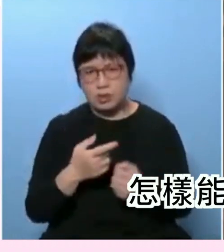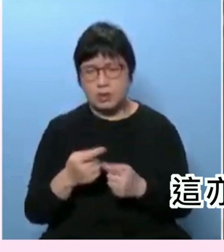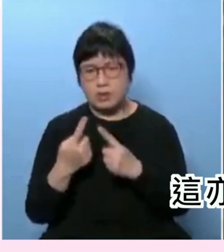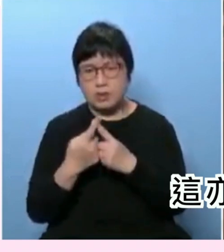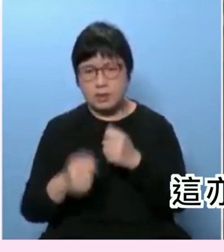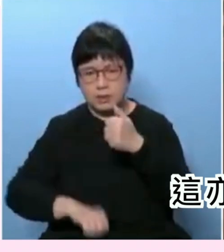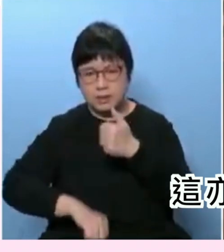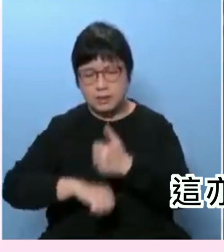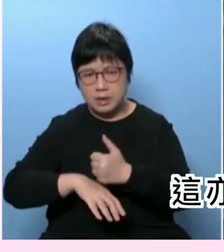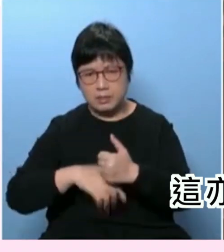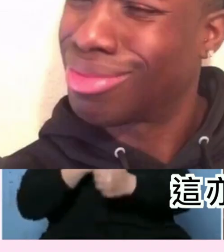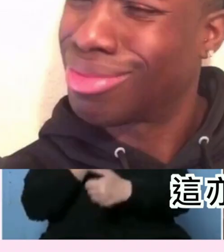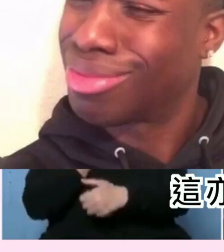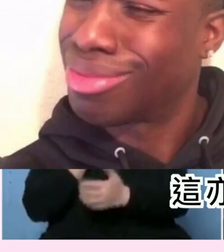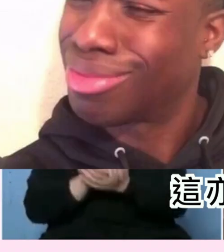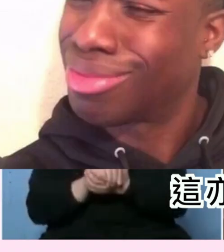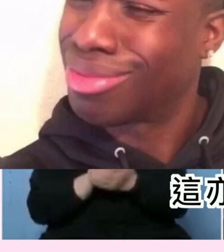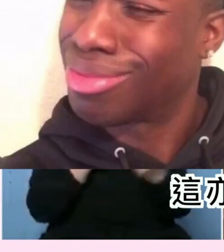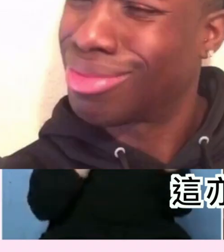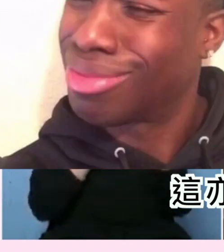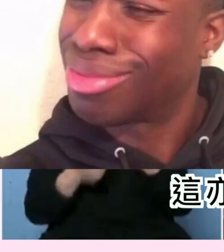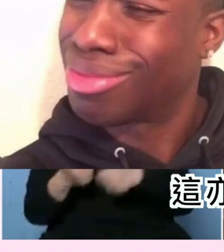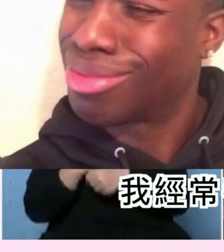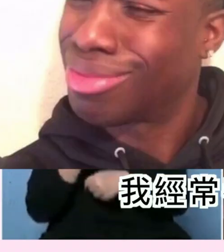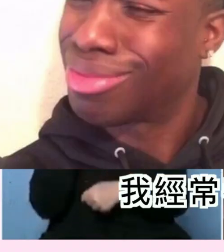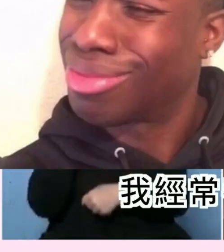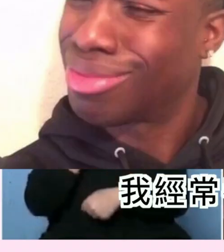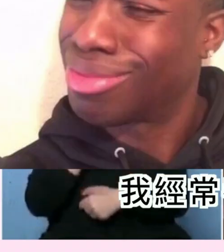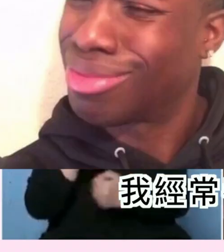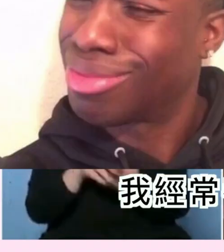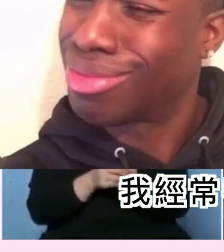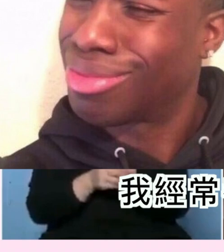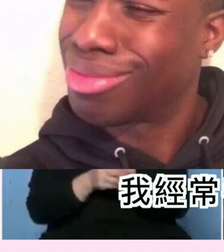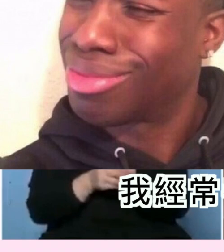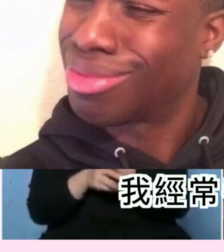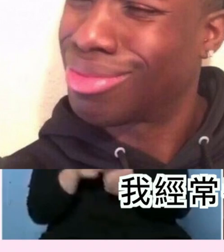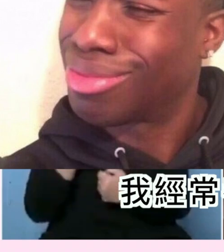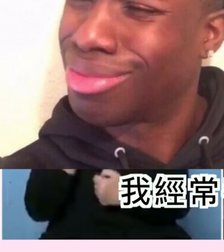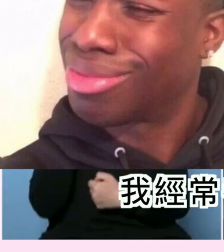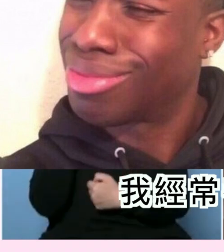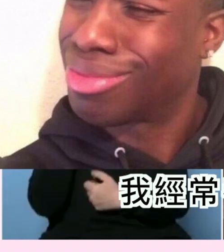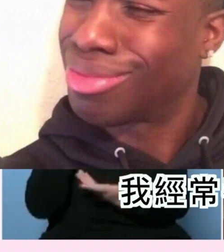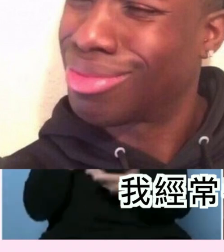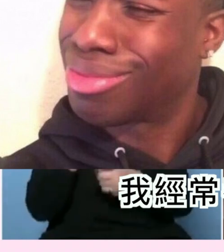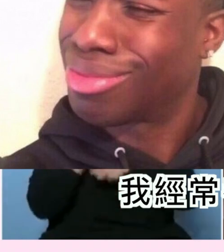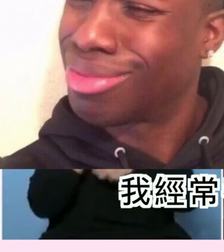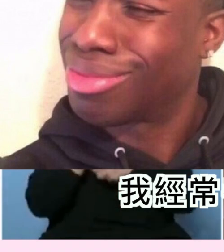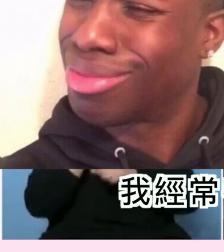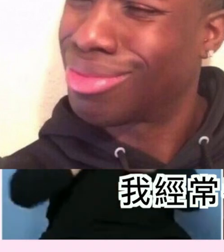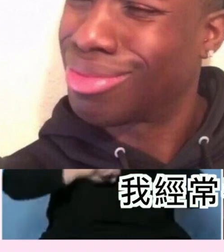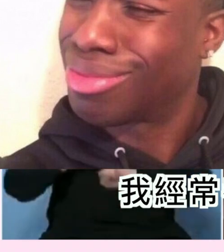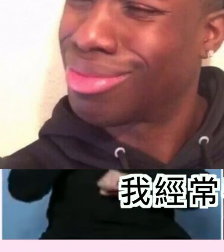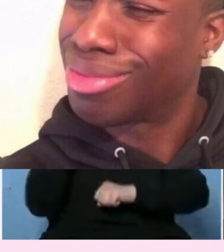為本。那這個也是我們一直以來的做事的方針來的。其實我經常說的就是說，在我們的工作作風我是